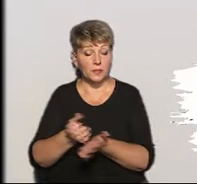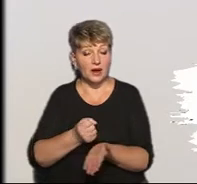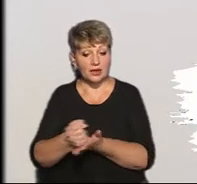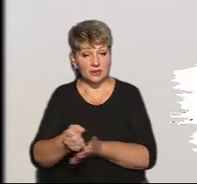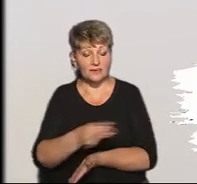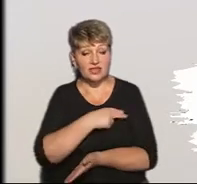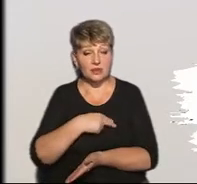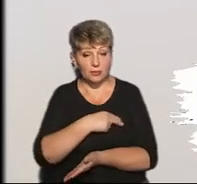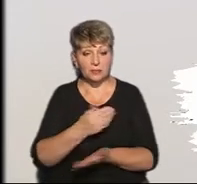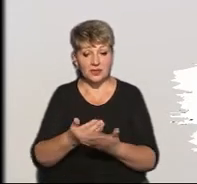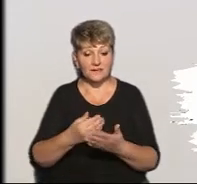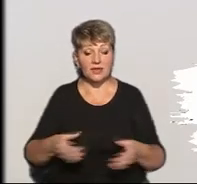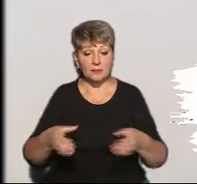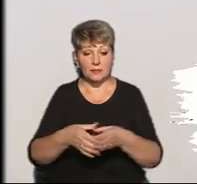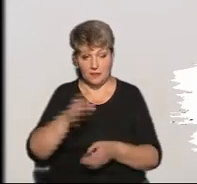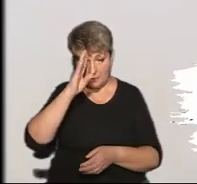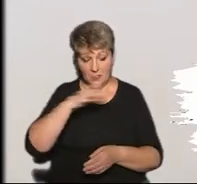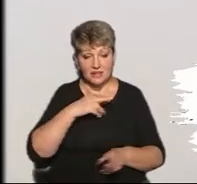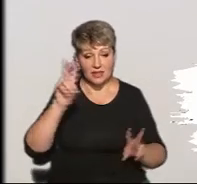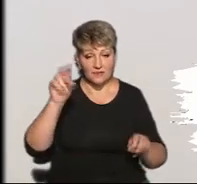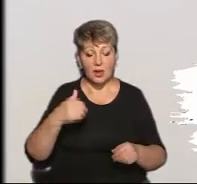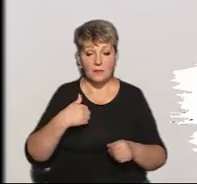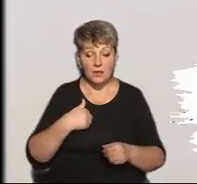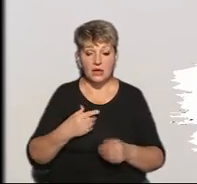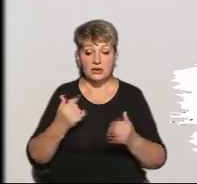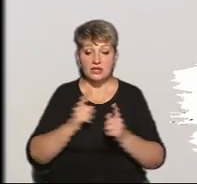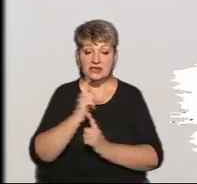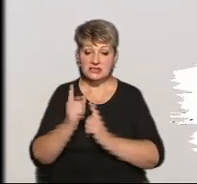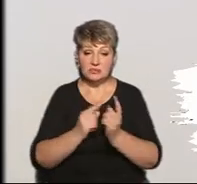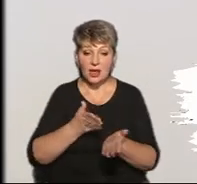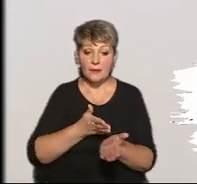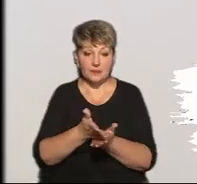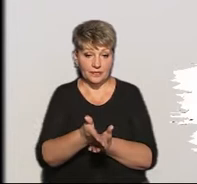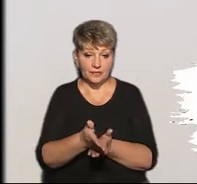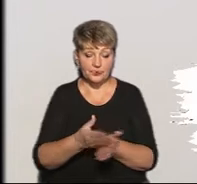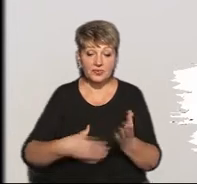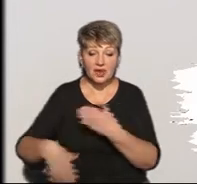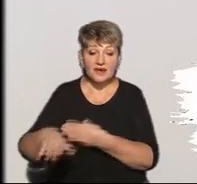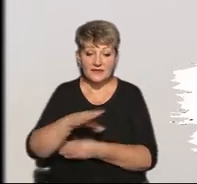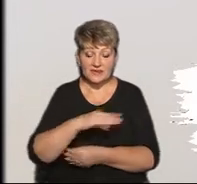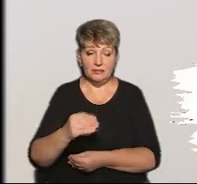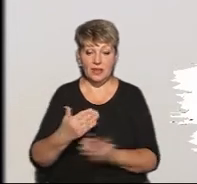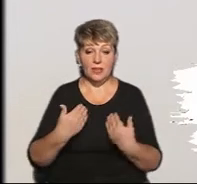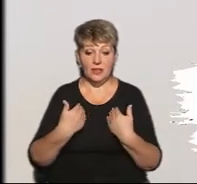кандидатів в депутати від «Батьківщини». Ми пішли іншим шляхом. Ми з усіма провідними